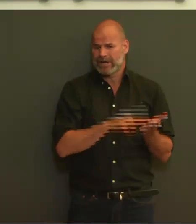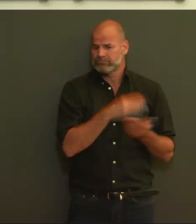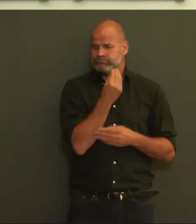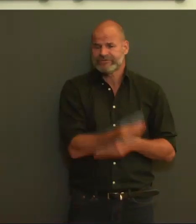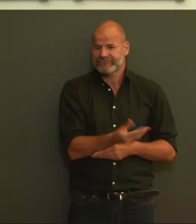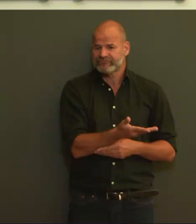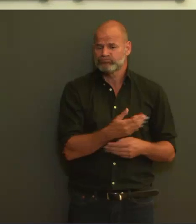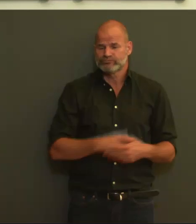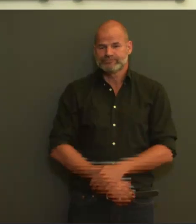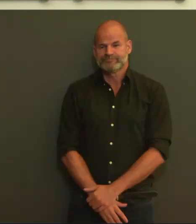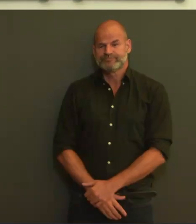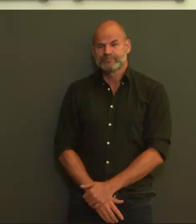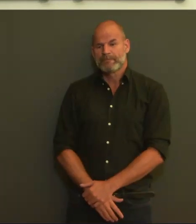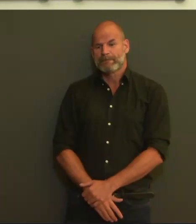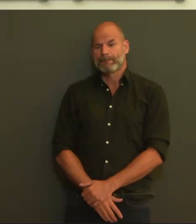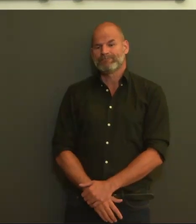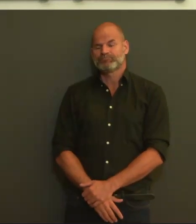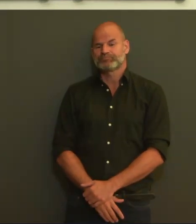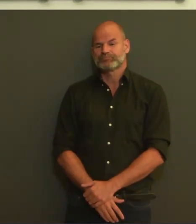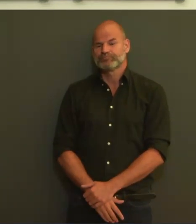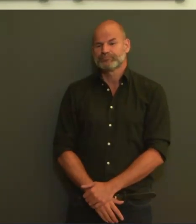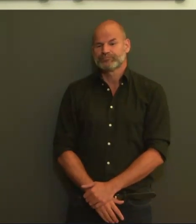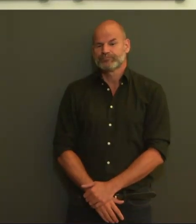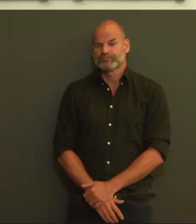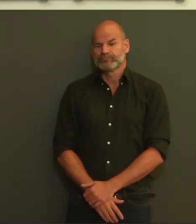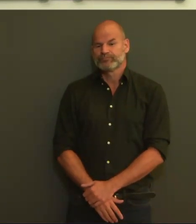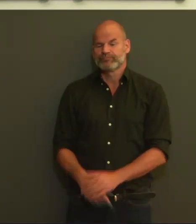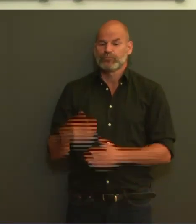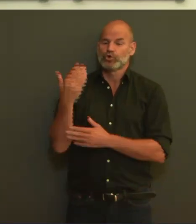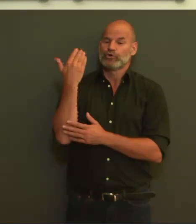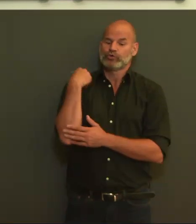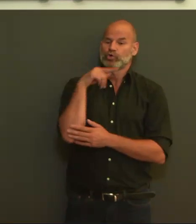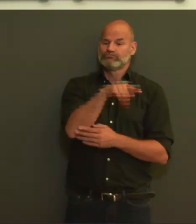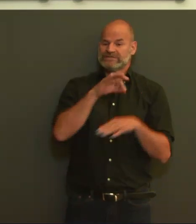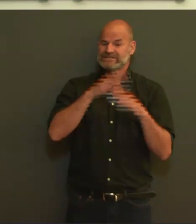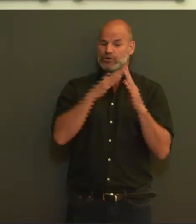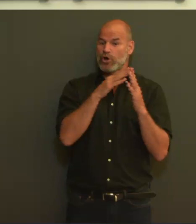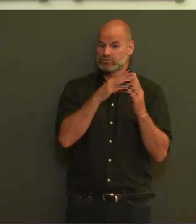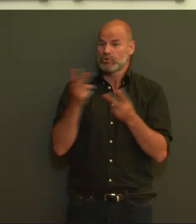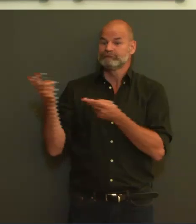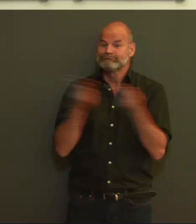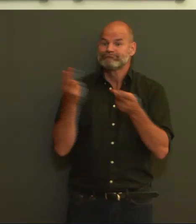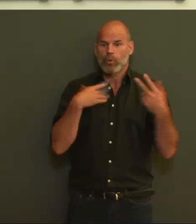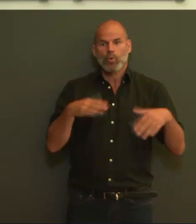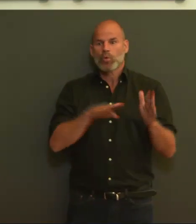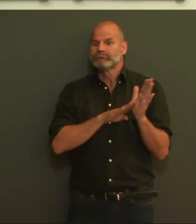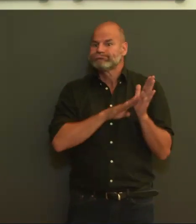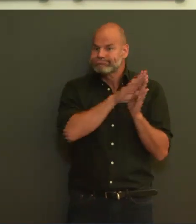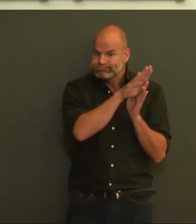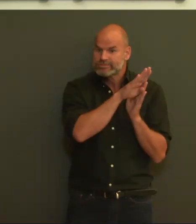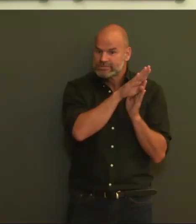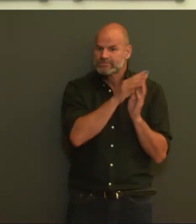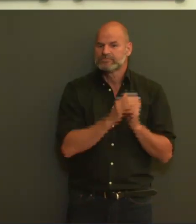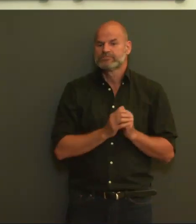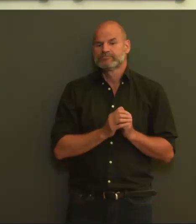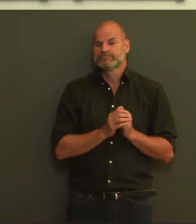de ziekenhuisopnames bij kinderen samenvalt met de piek bij volwassenen, namelijk in de week van 22 tot